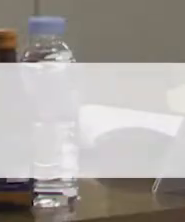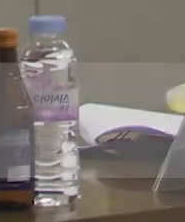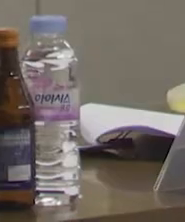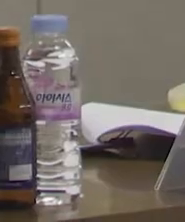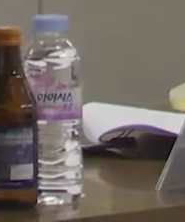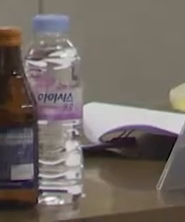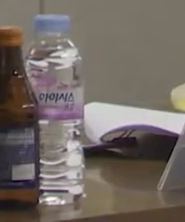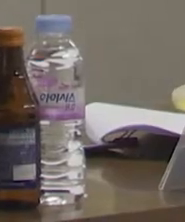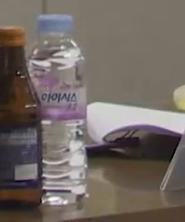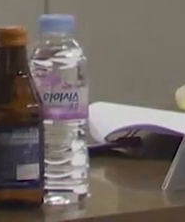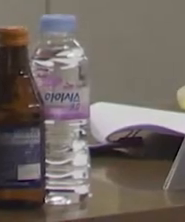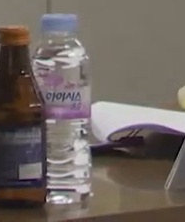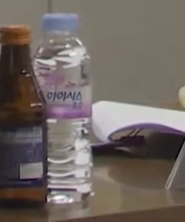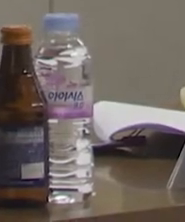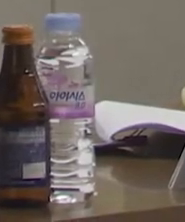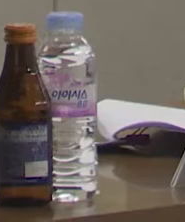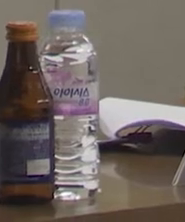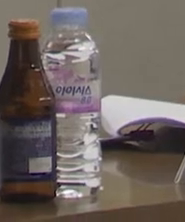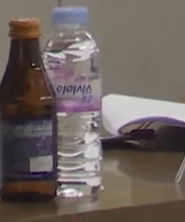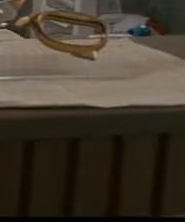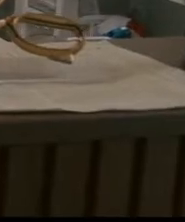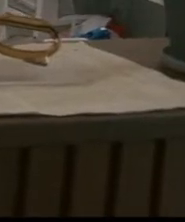열렸습니다.